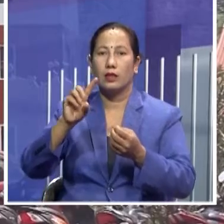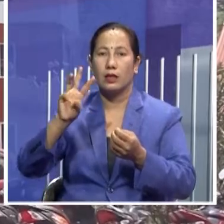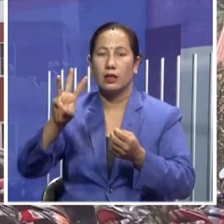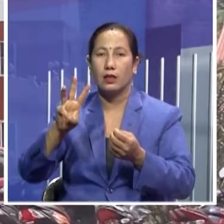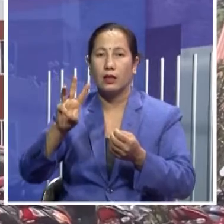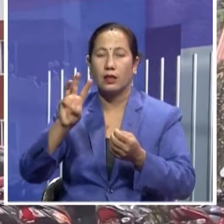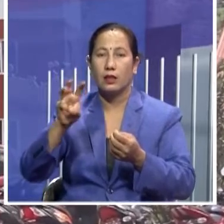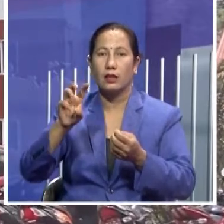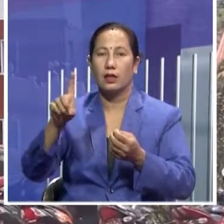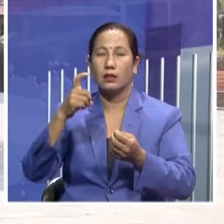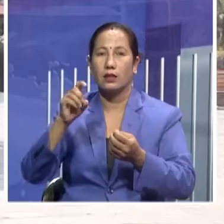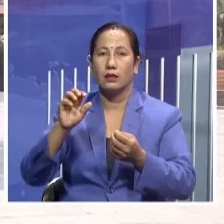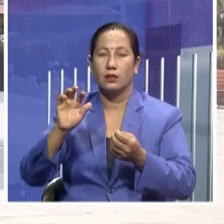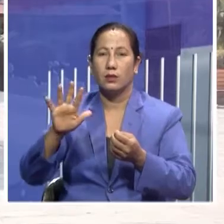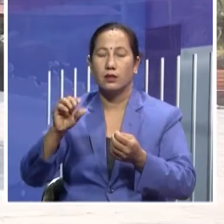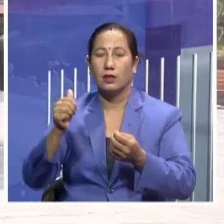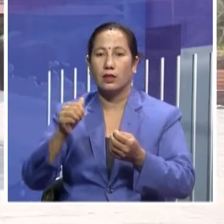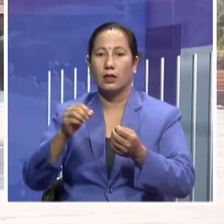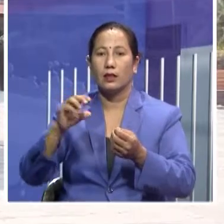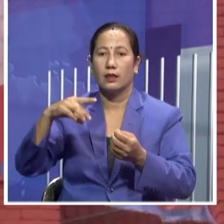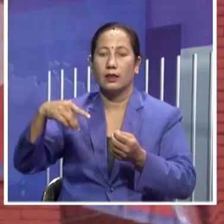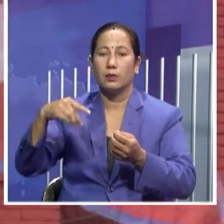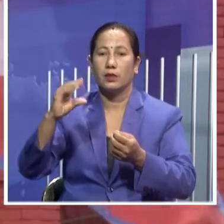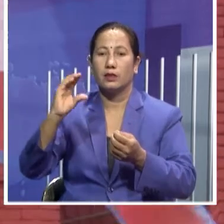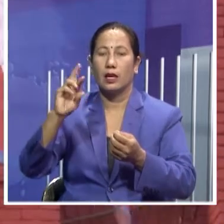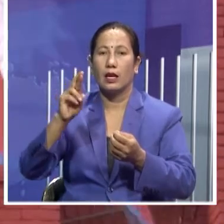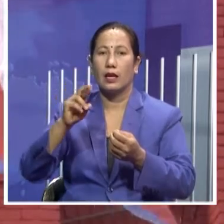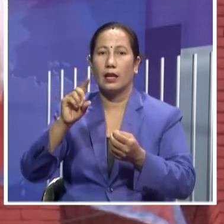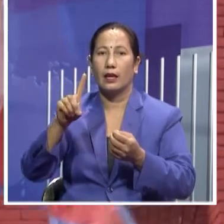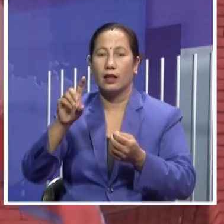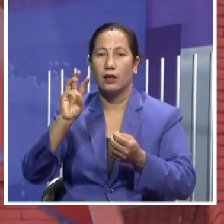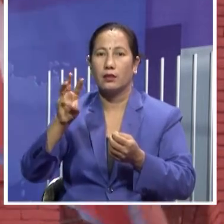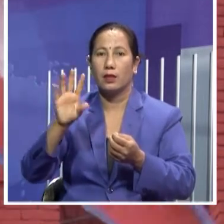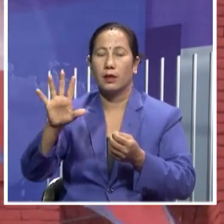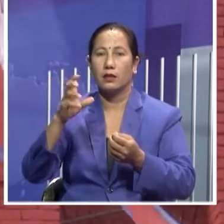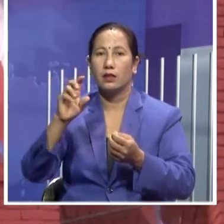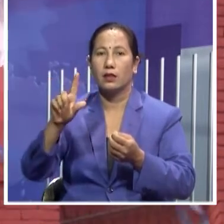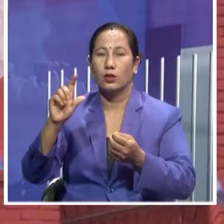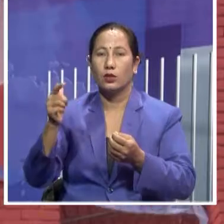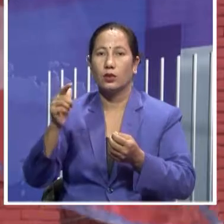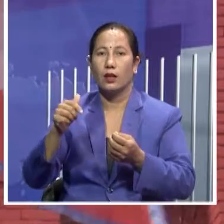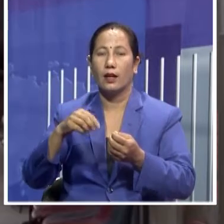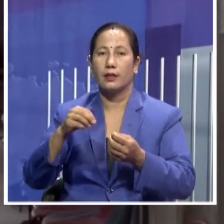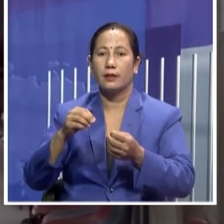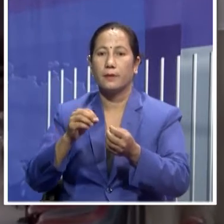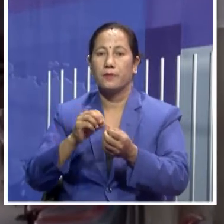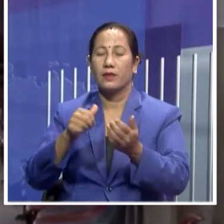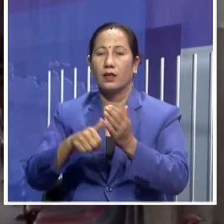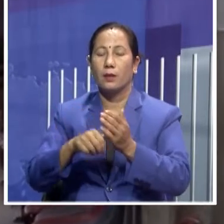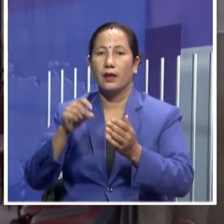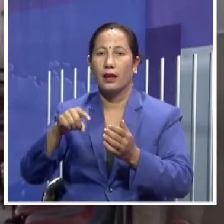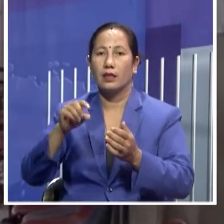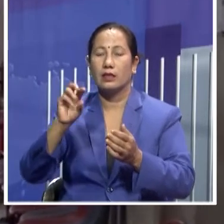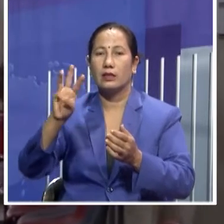13,176 जनाको परीक्षण गर्दा पिसिआर विधिबाट 1,516 र एन्टिजेन विधिबाट